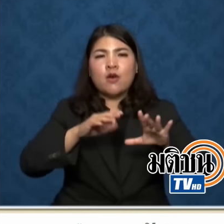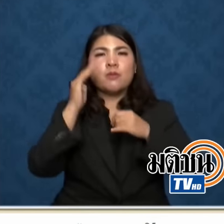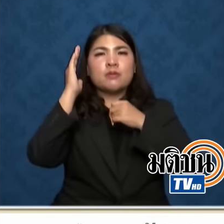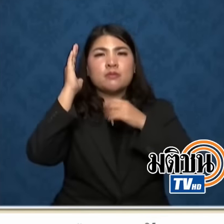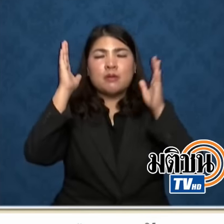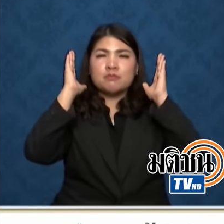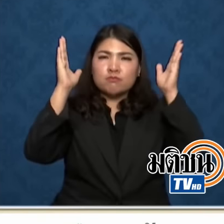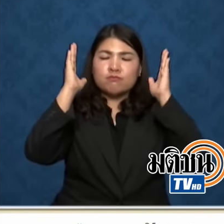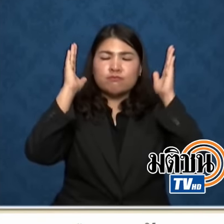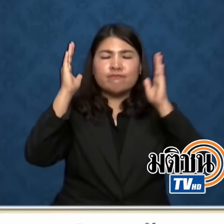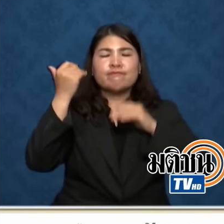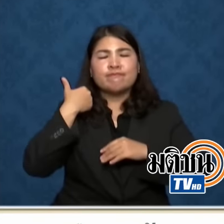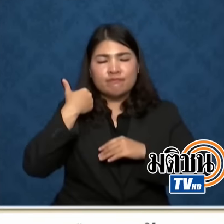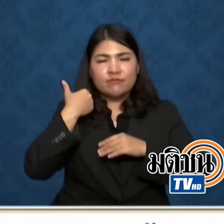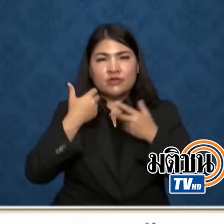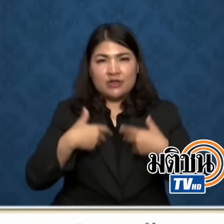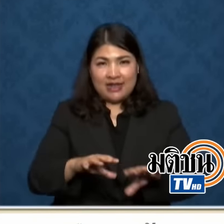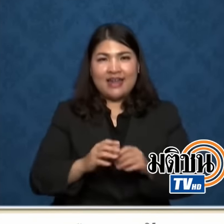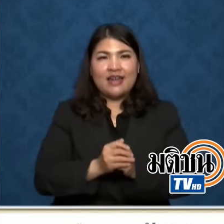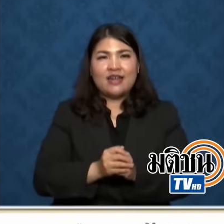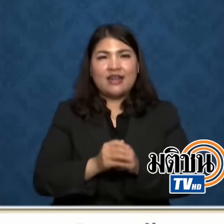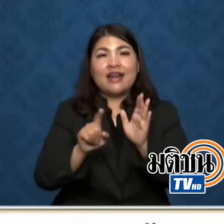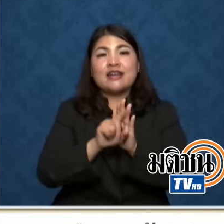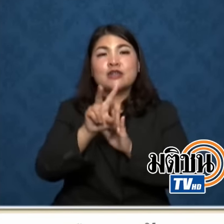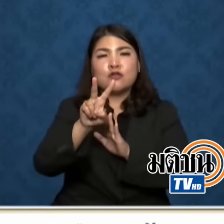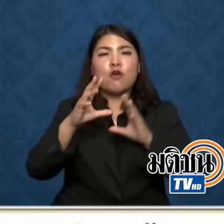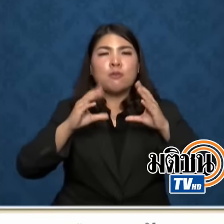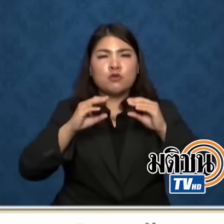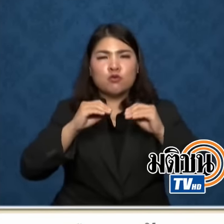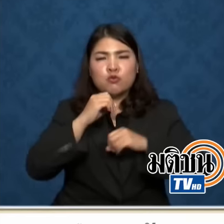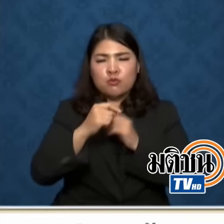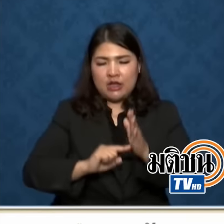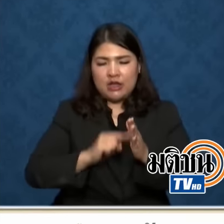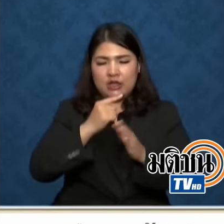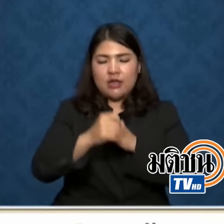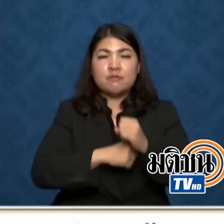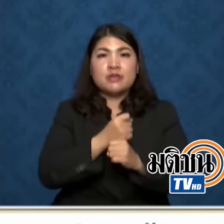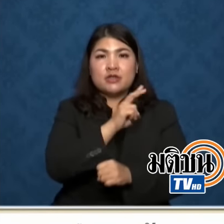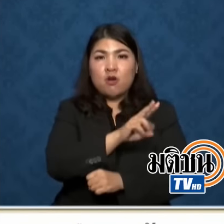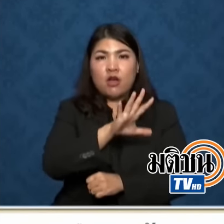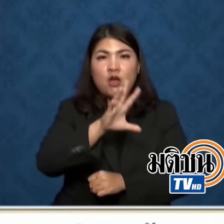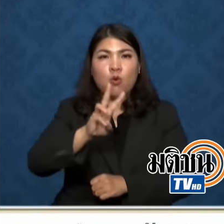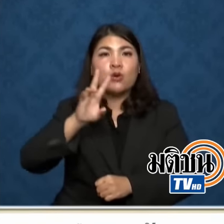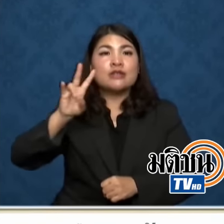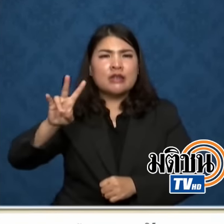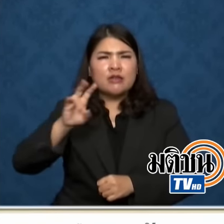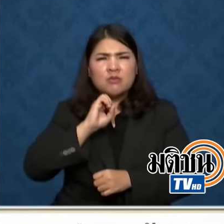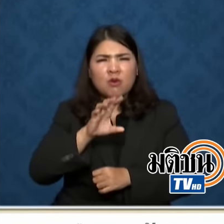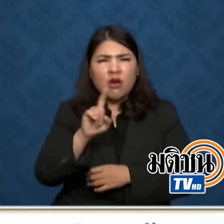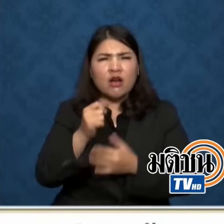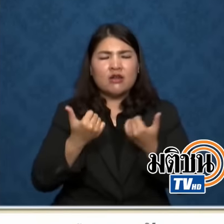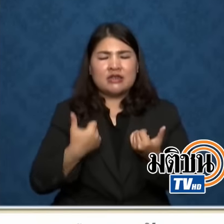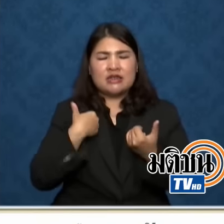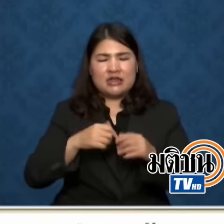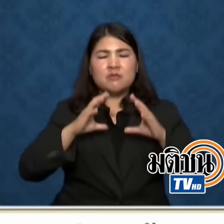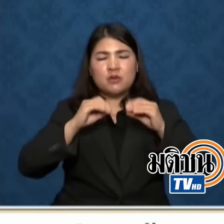นครับต่อมาครับประชุมครั้งที่2นะครับในครั้งแรกของปี67เกิดว่าในที่ประชุ